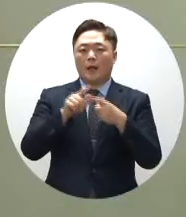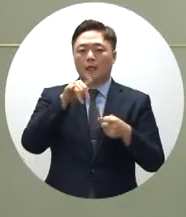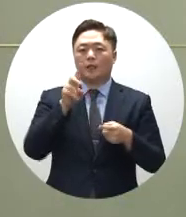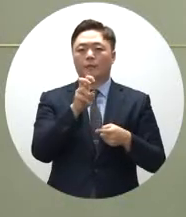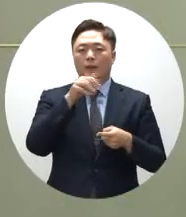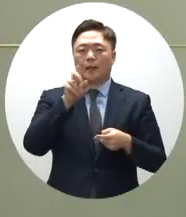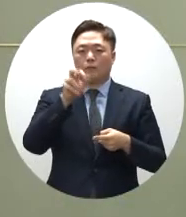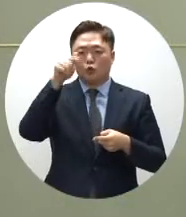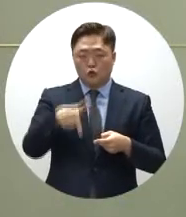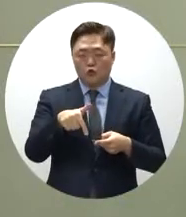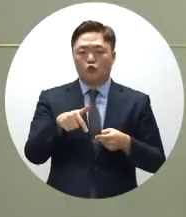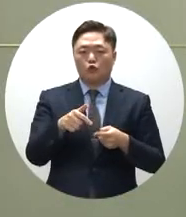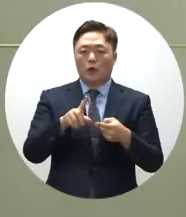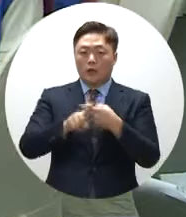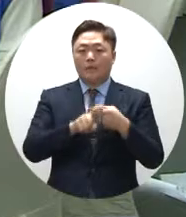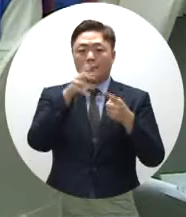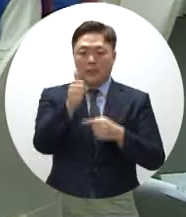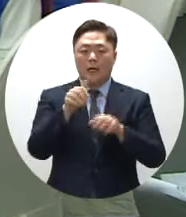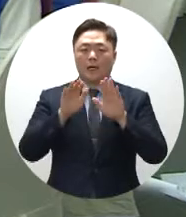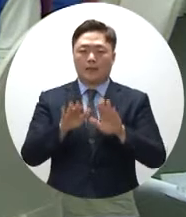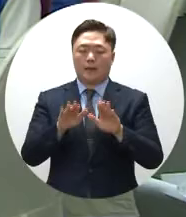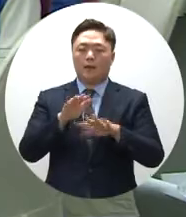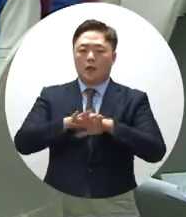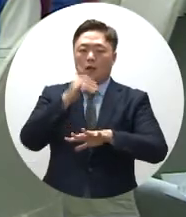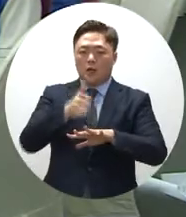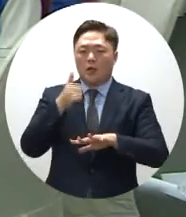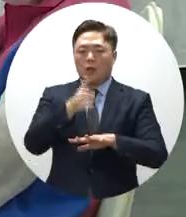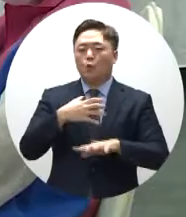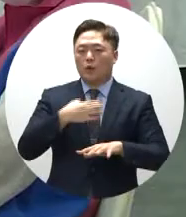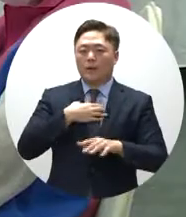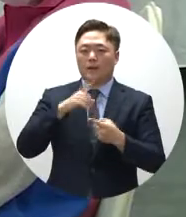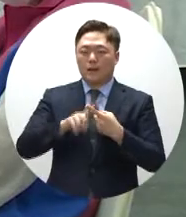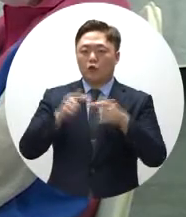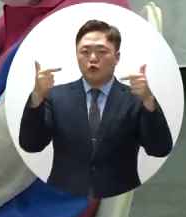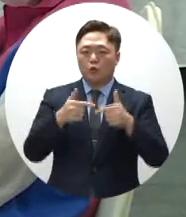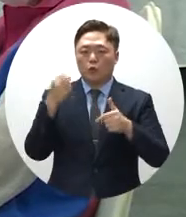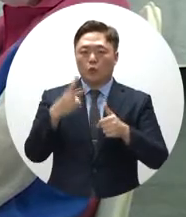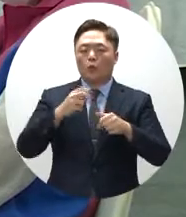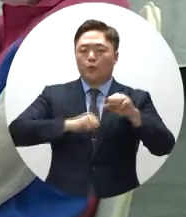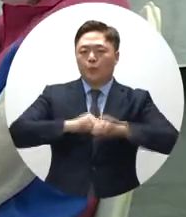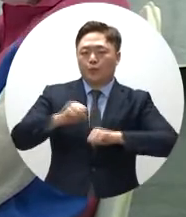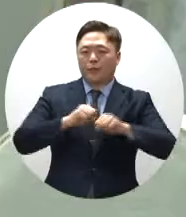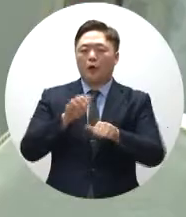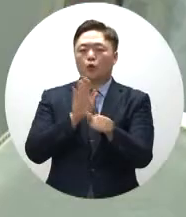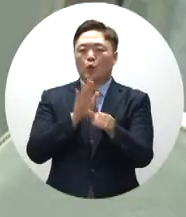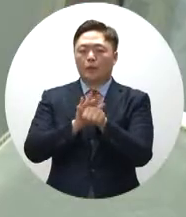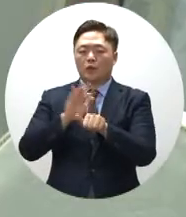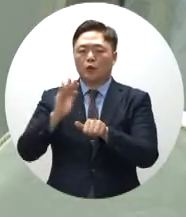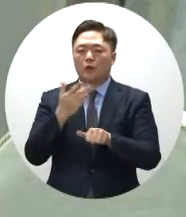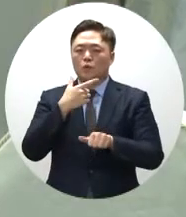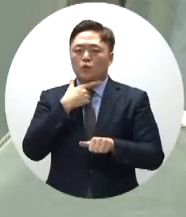생활개선합천군연합회 김남숙 회장은 이번 교육을 통해 농작업 재해를 최소화하고 활력 있는 농작업 조성에